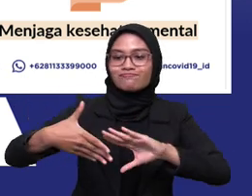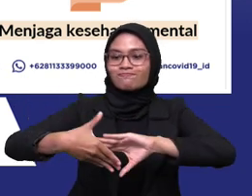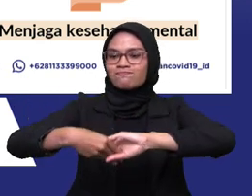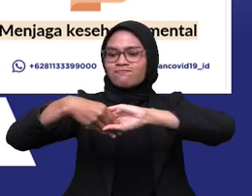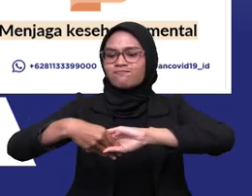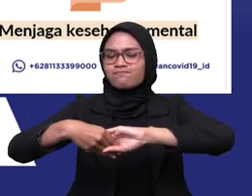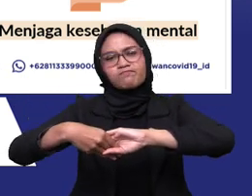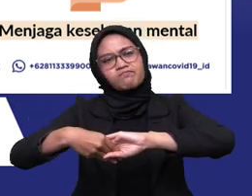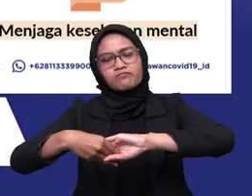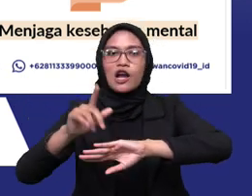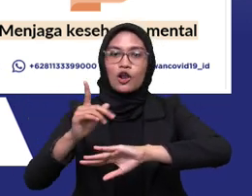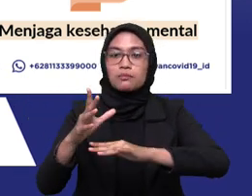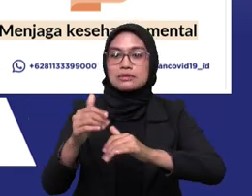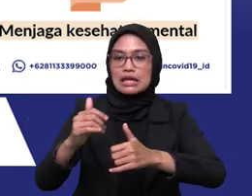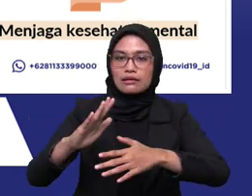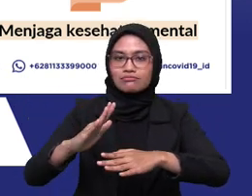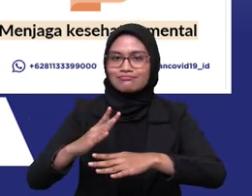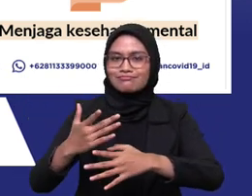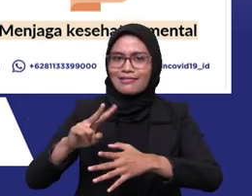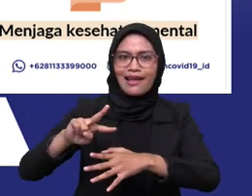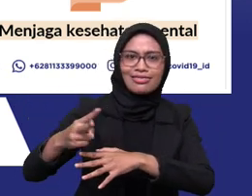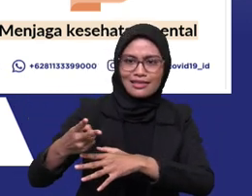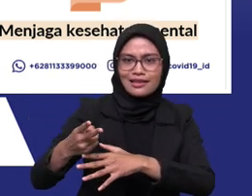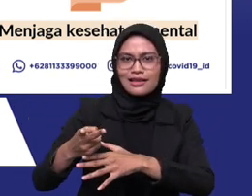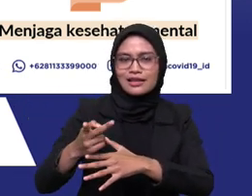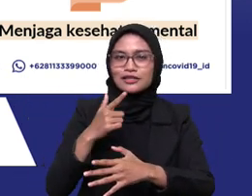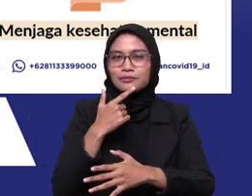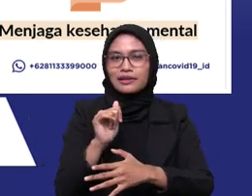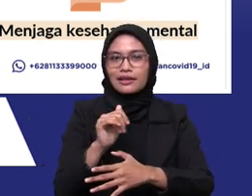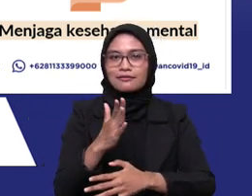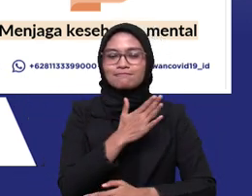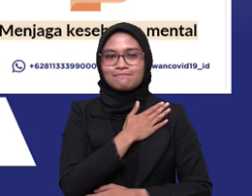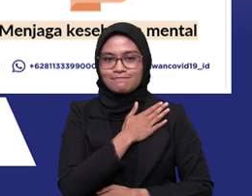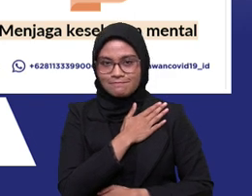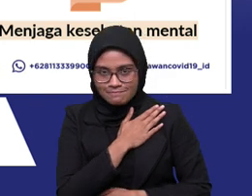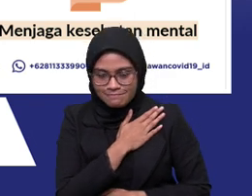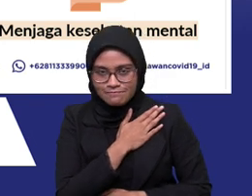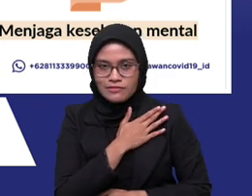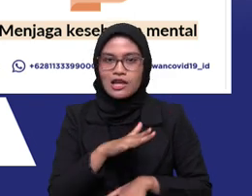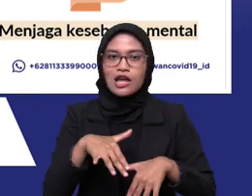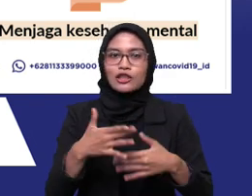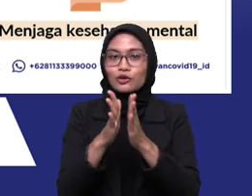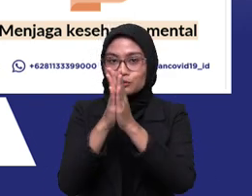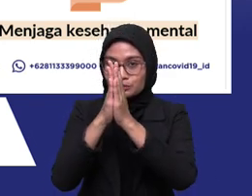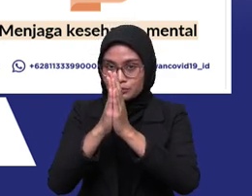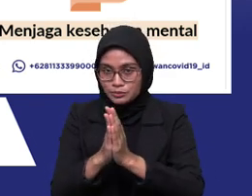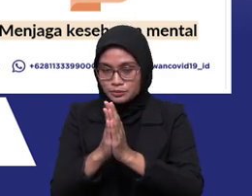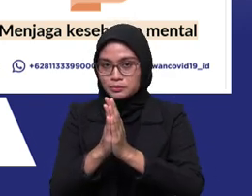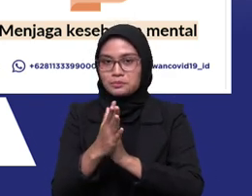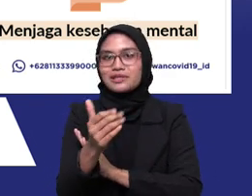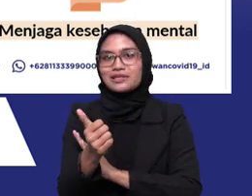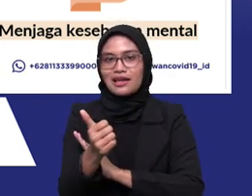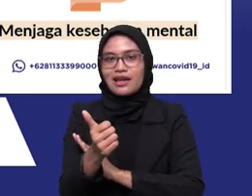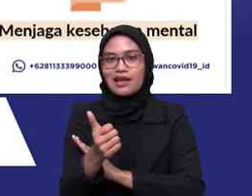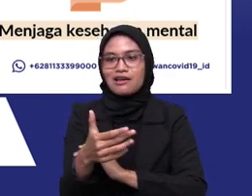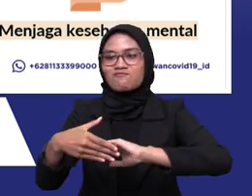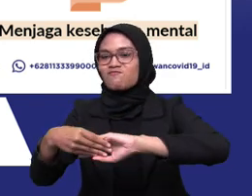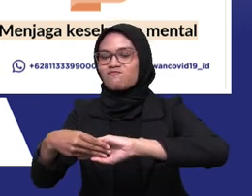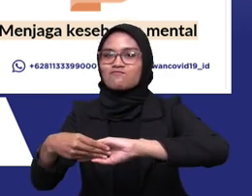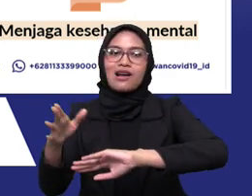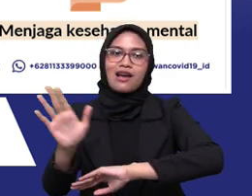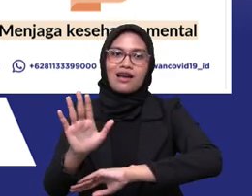kita bisa mengganti bentuk salam dengan menaruh tangan di dada atau Salaam Namaste dan